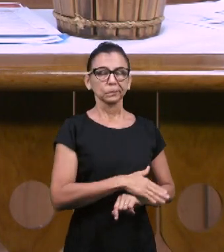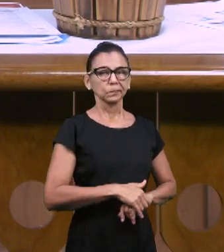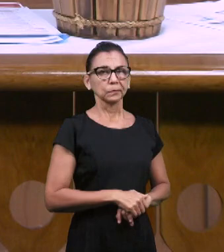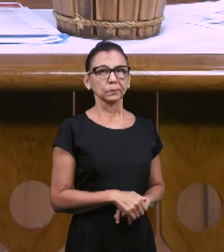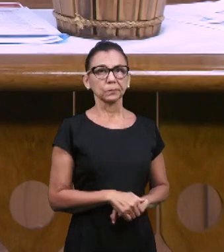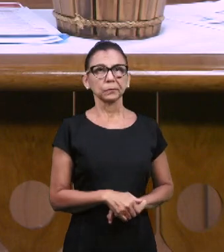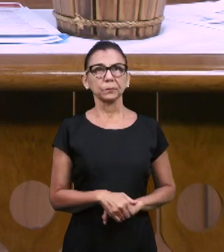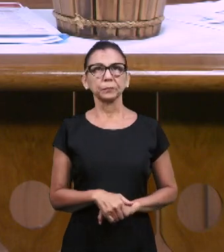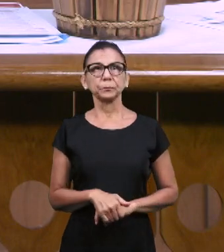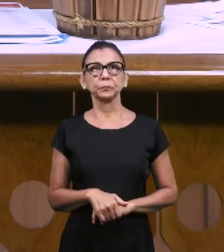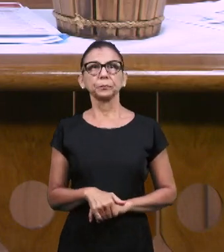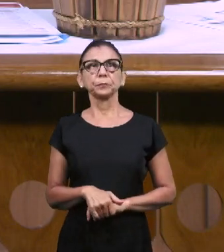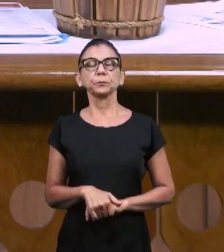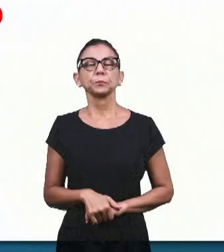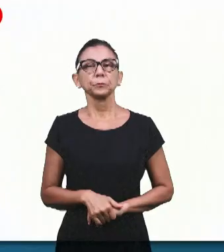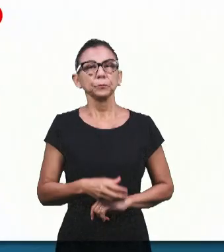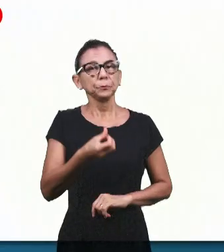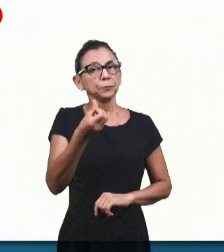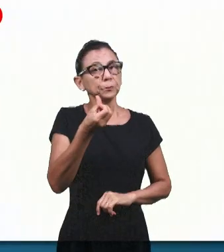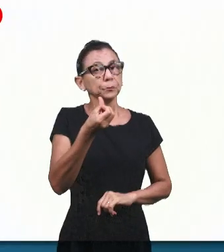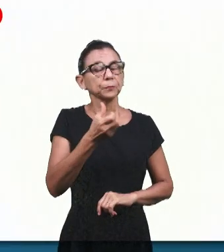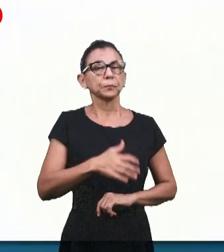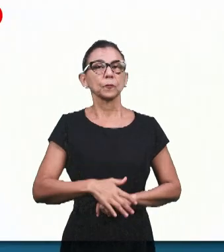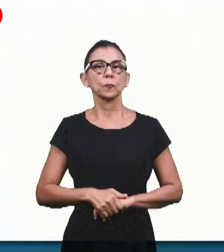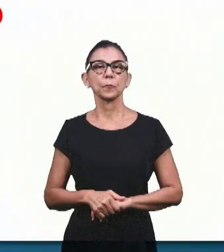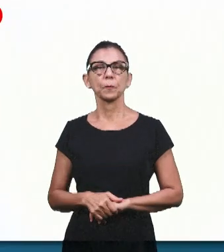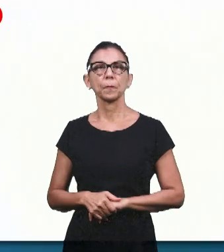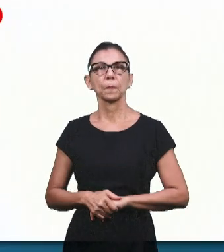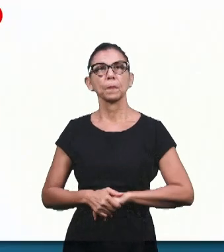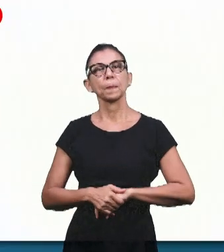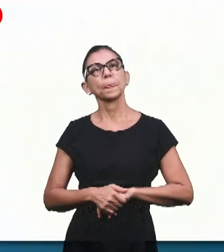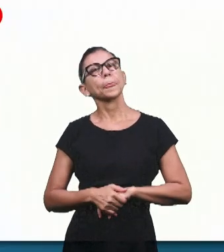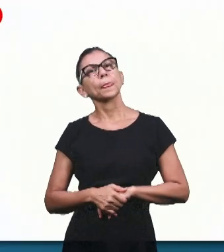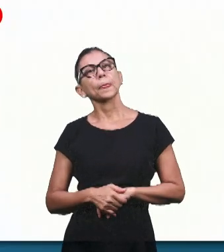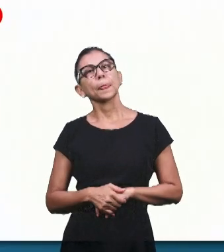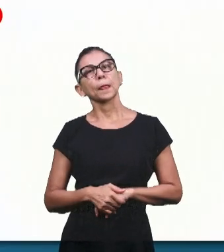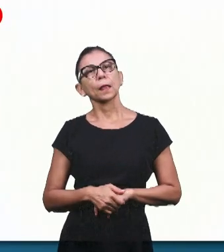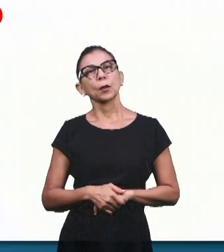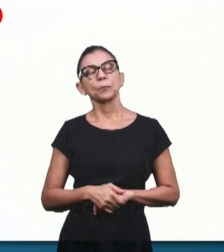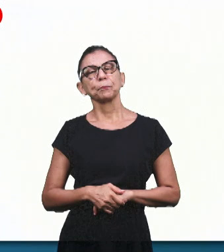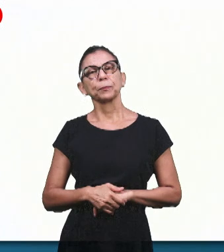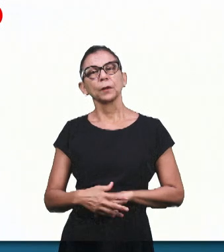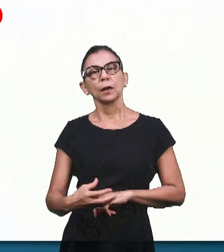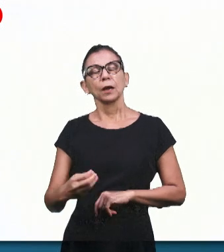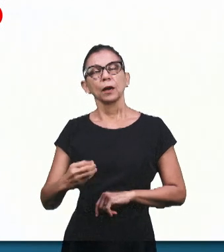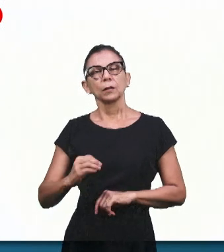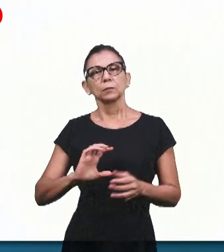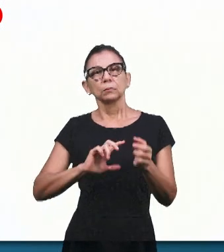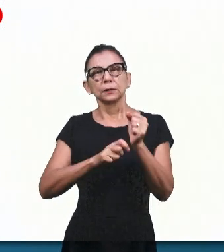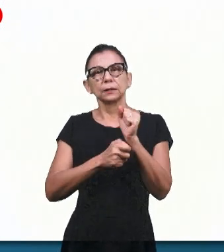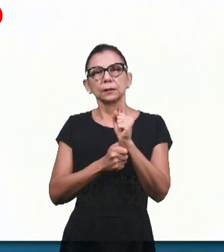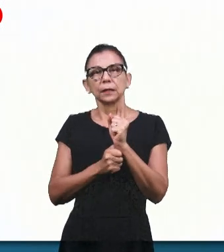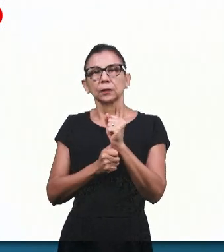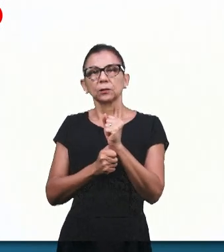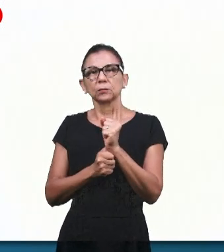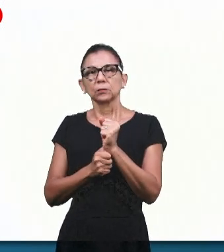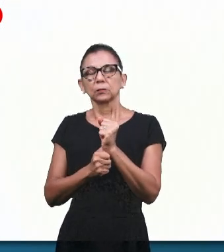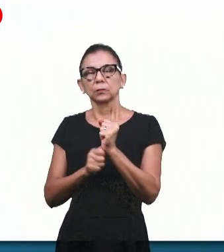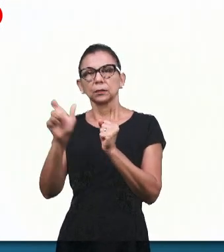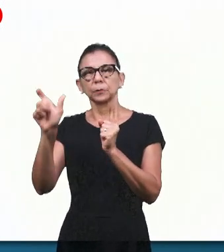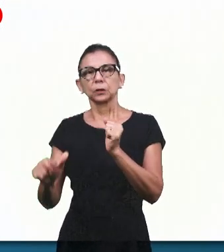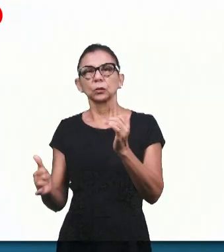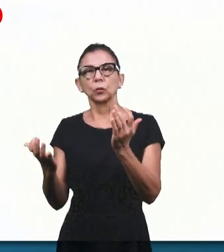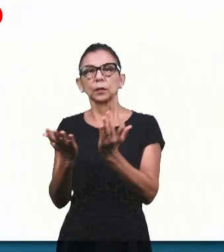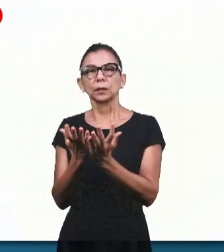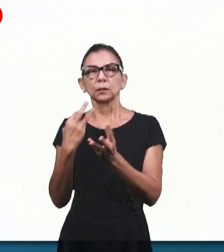6e question. Comment le mystère se révèle-t-il dans la vie du chrétien? Par l'opération du Saint-Esprit. On a déjà